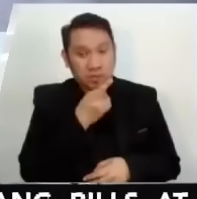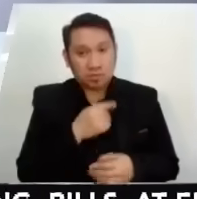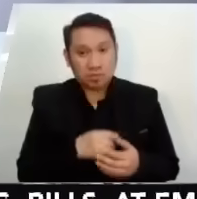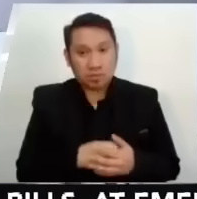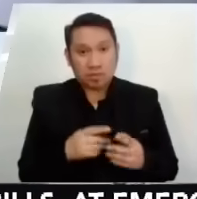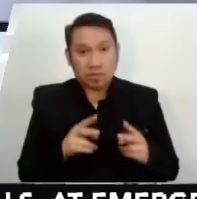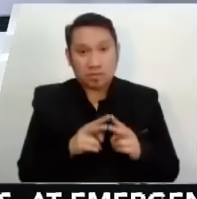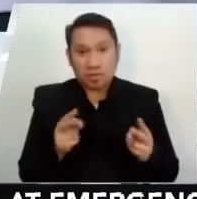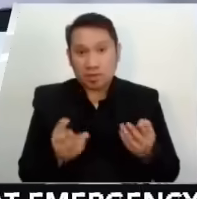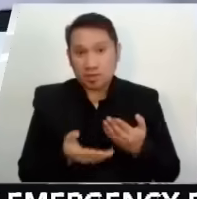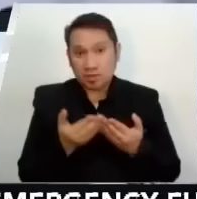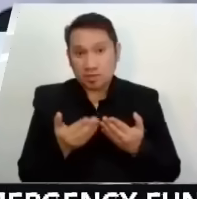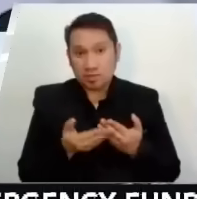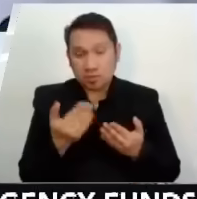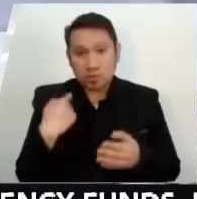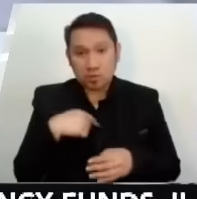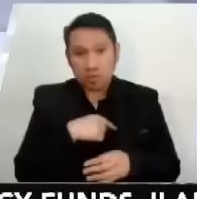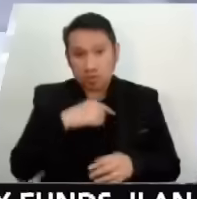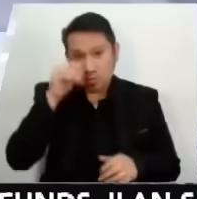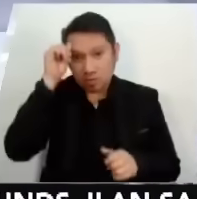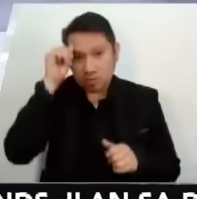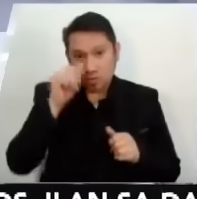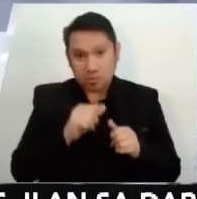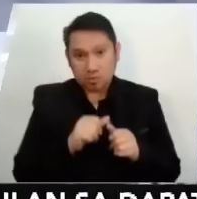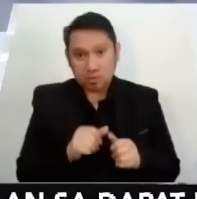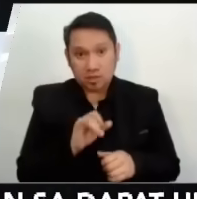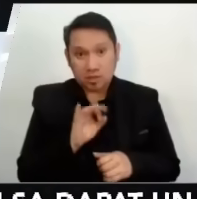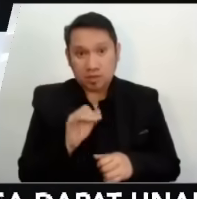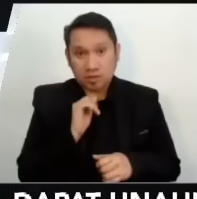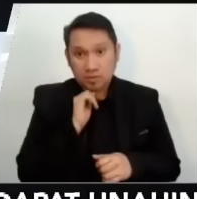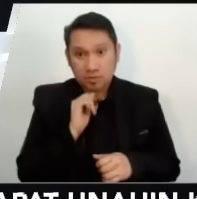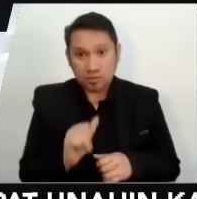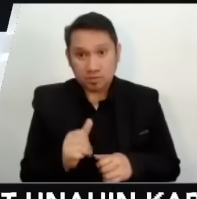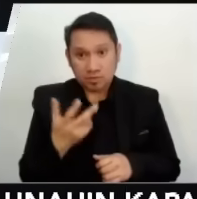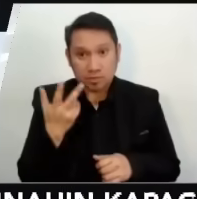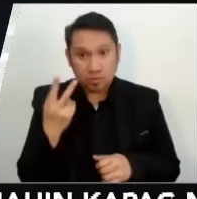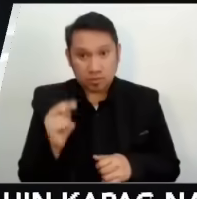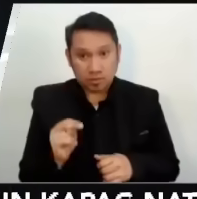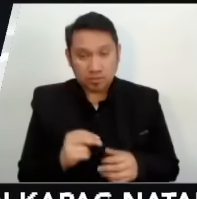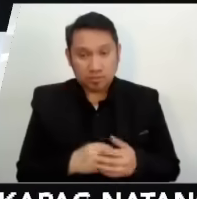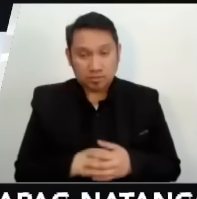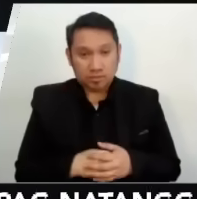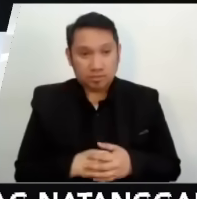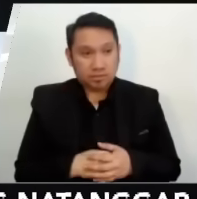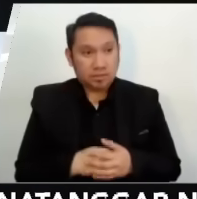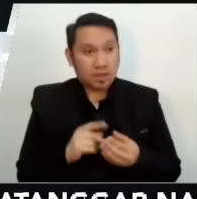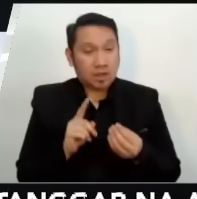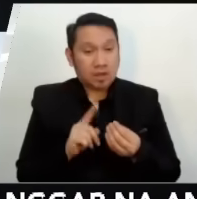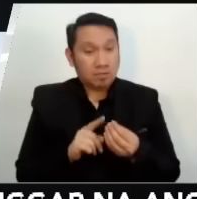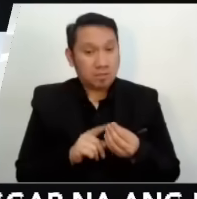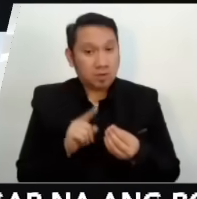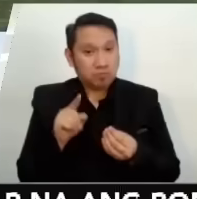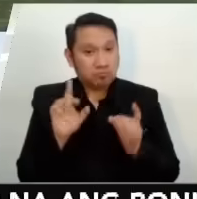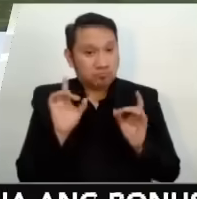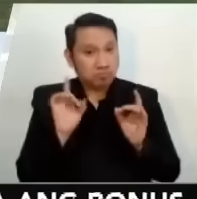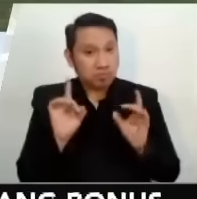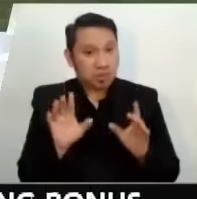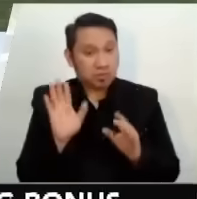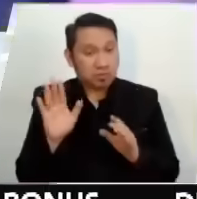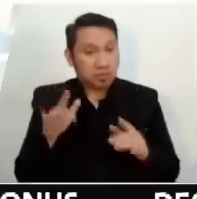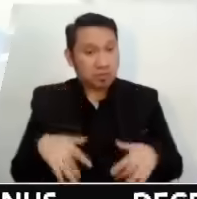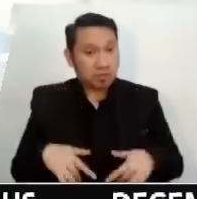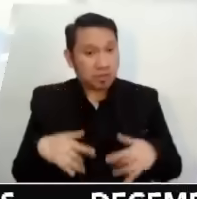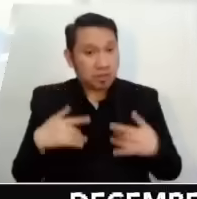kailangan natin tandaan. Kung hindi ngayon, kailan pa? Kaugnay naman sa umano'y pagbabanta ni VP Sara sa buhay ni na Pangulong